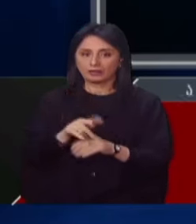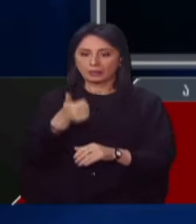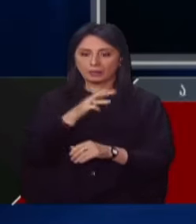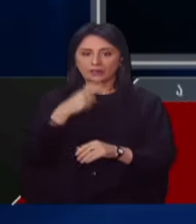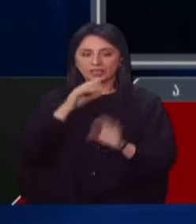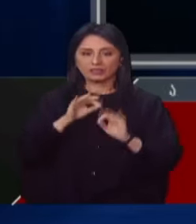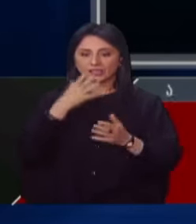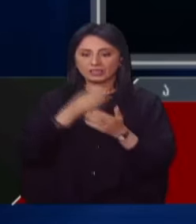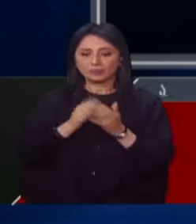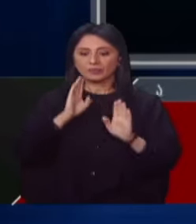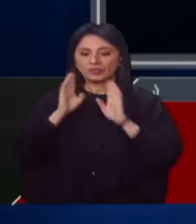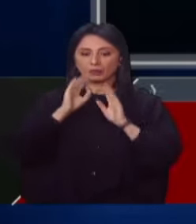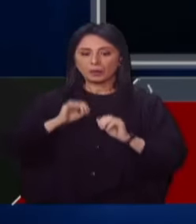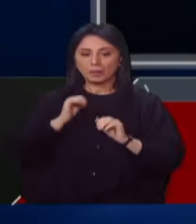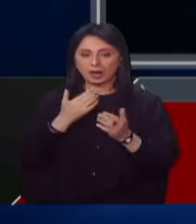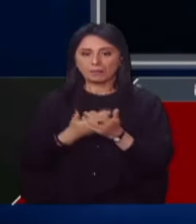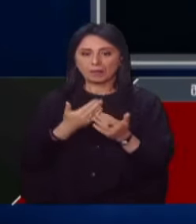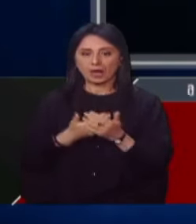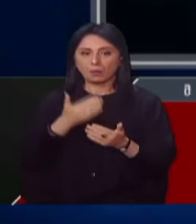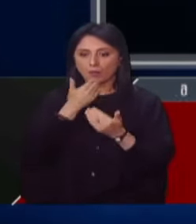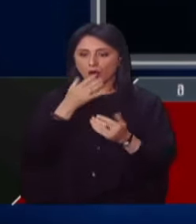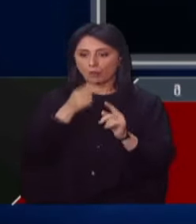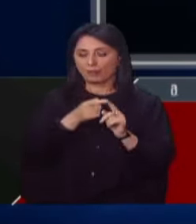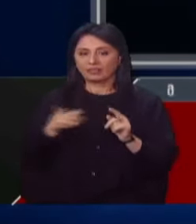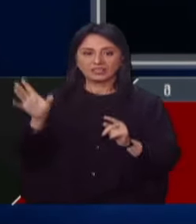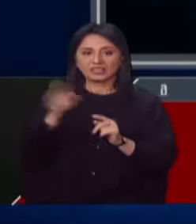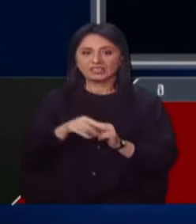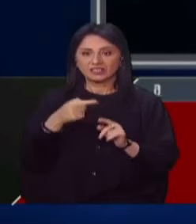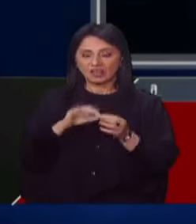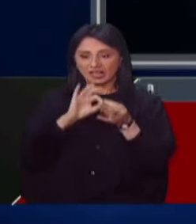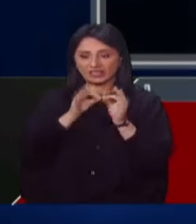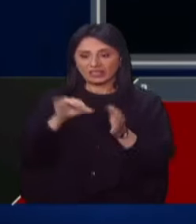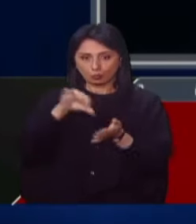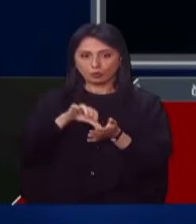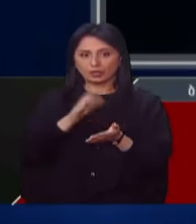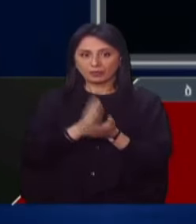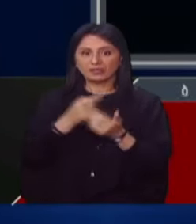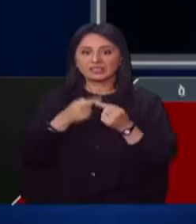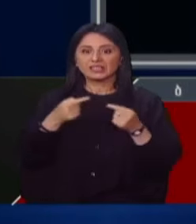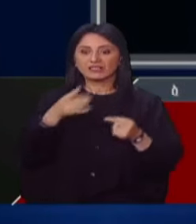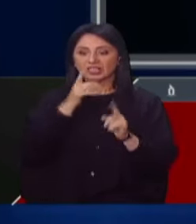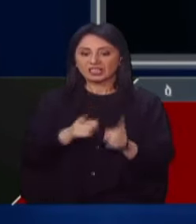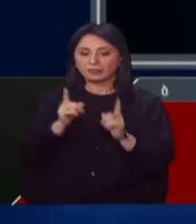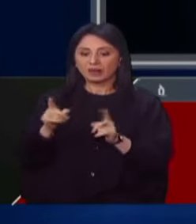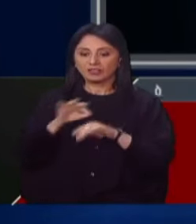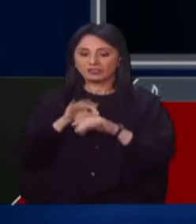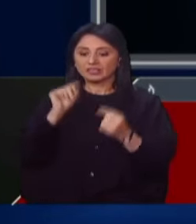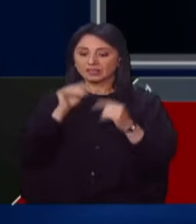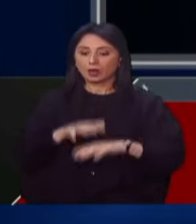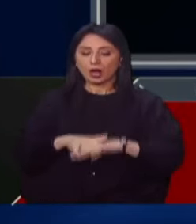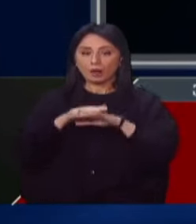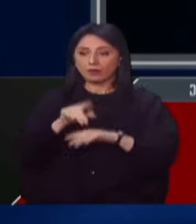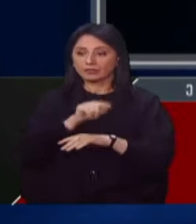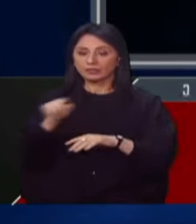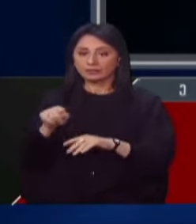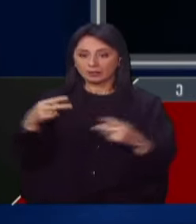განცხადებაში საკუთარ Facebook მეგობრის მაგალითზე, რომელიც ბოლო პერიოდის ყველა საპროტესტო ტალღაში მონაწილეობს, სხვადასხვა პერიოდში გამართულ საპროტესტო გამოსვლებს